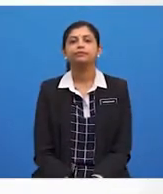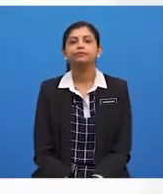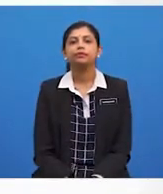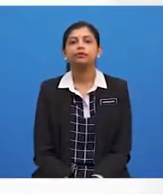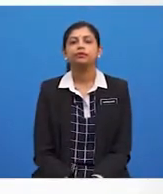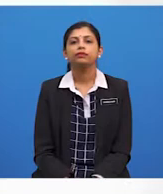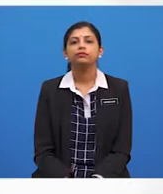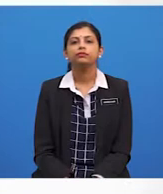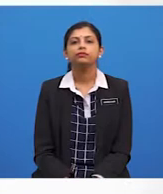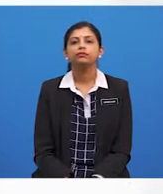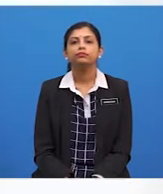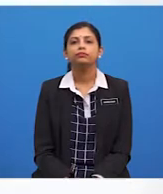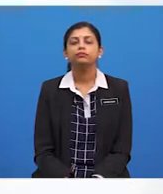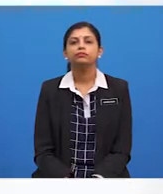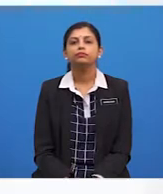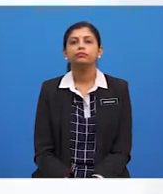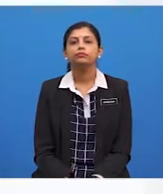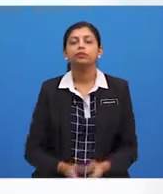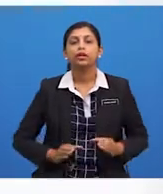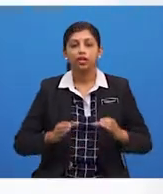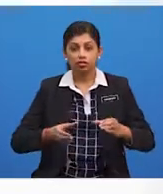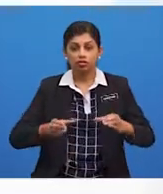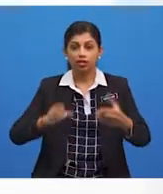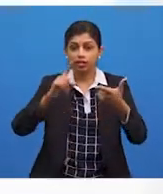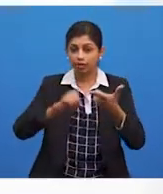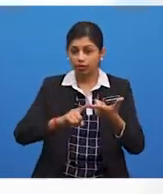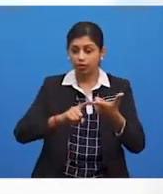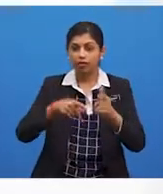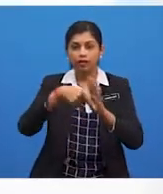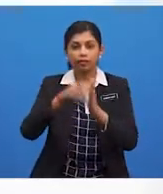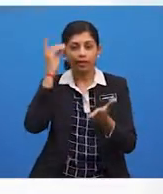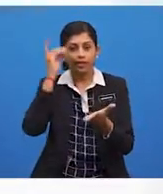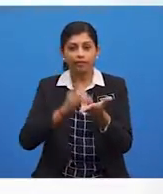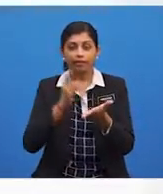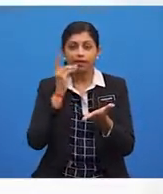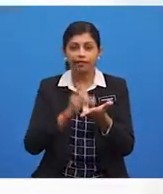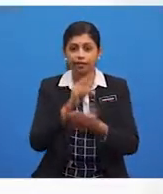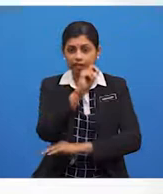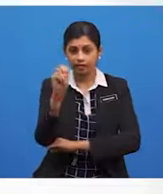Baiklah, kita teruskan dengan cara yang kedua, iaitu cara pendaftaran.